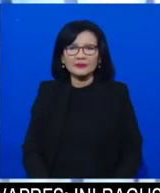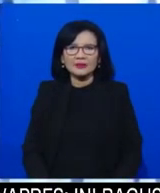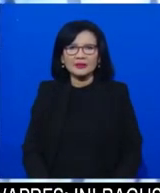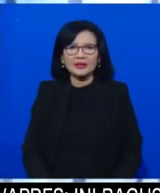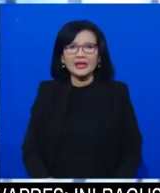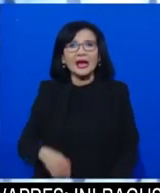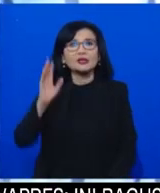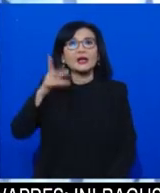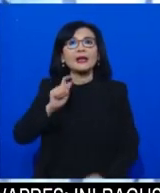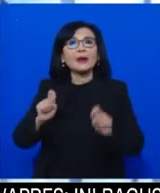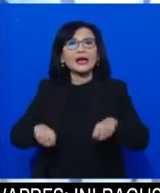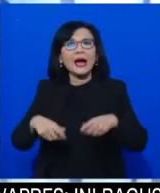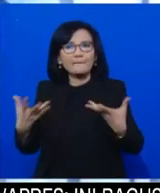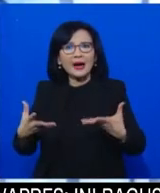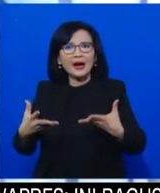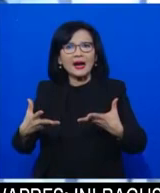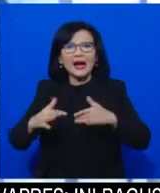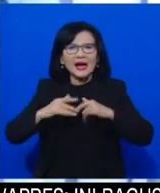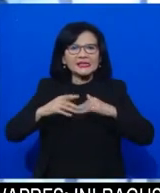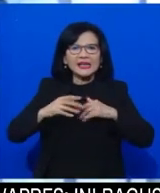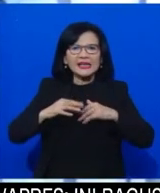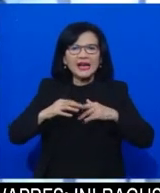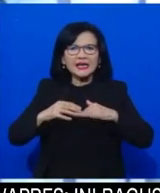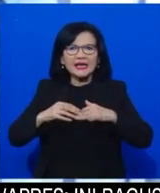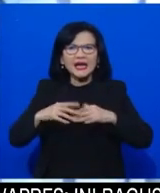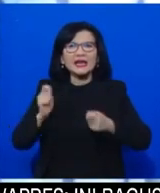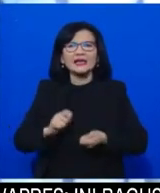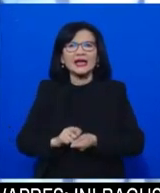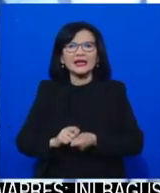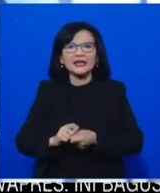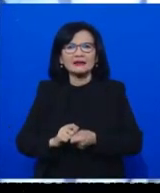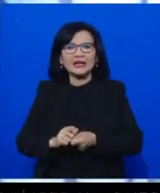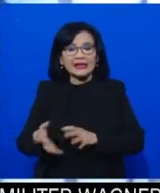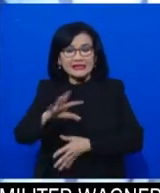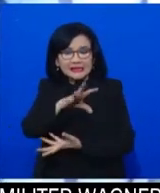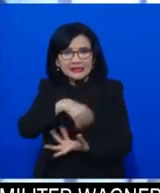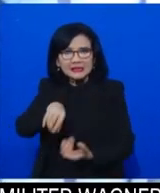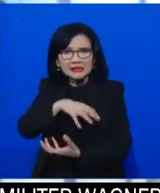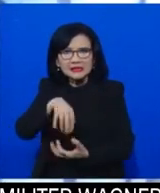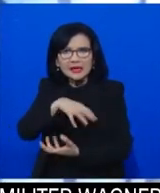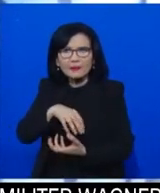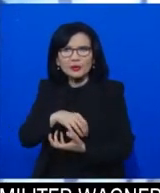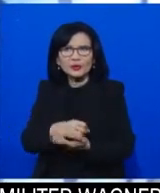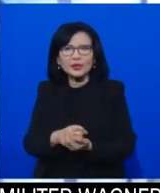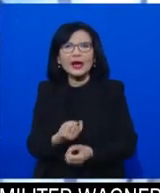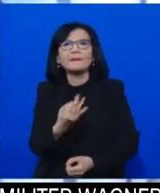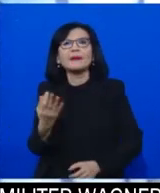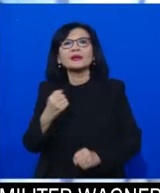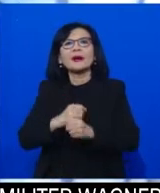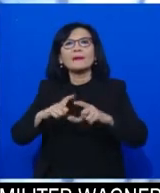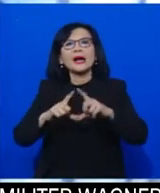menggunakan sejenis cairan dari bahan bakar dan dicampur dengan beberapa gas